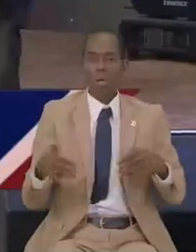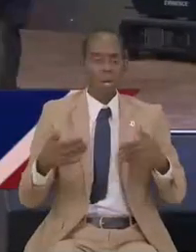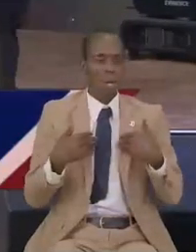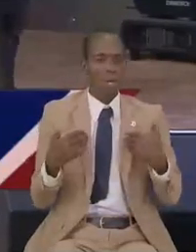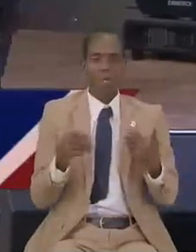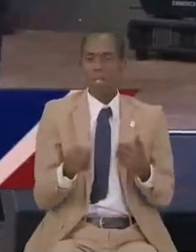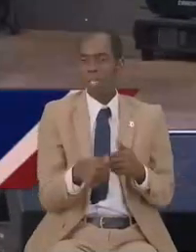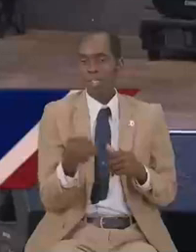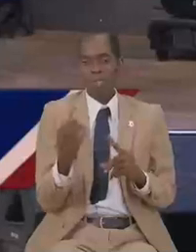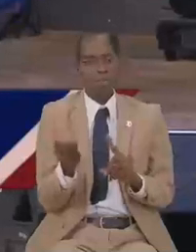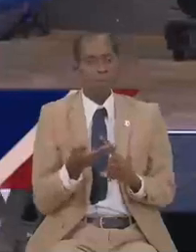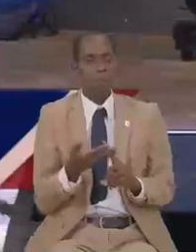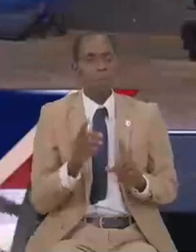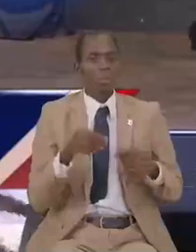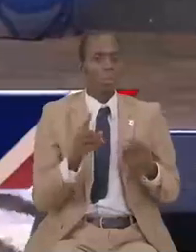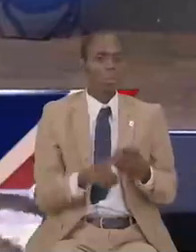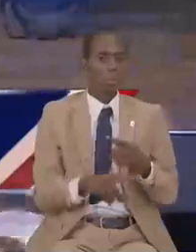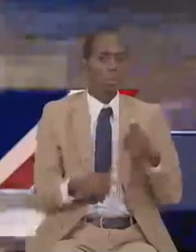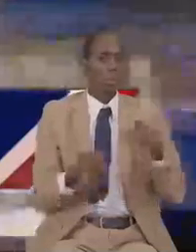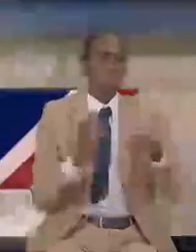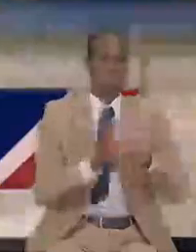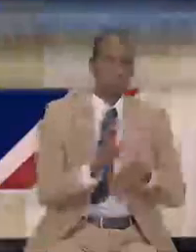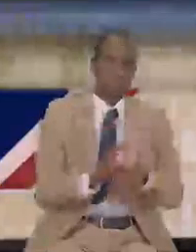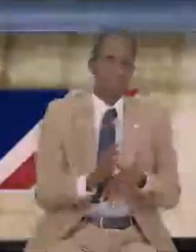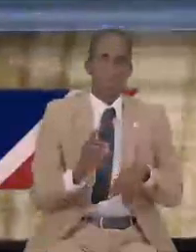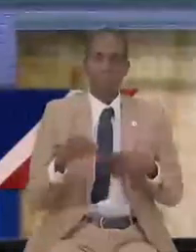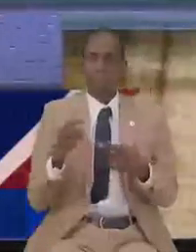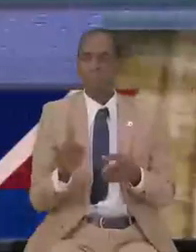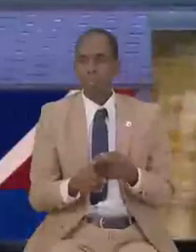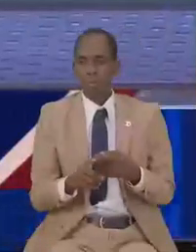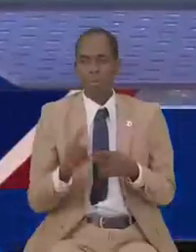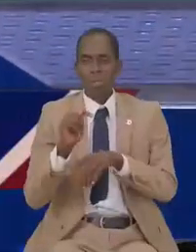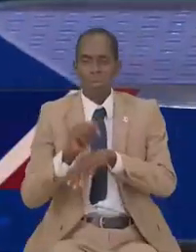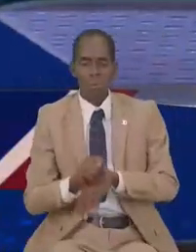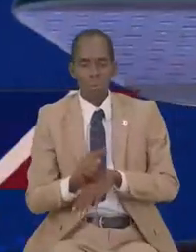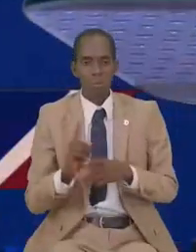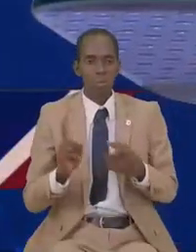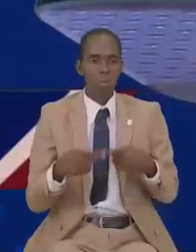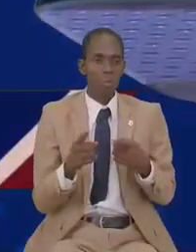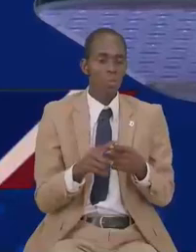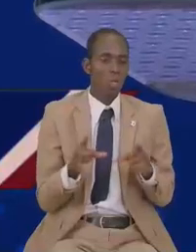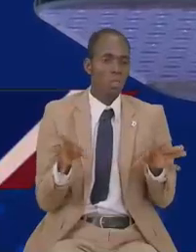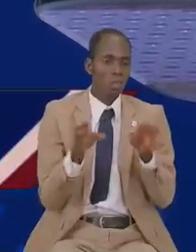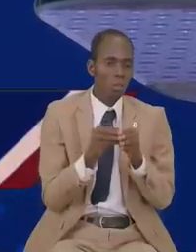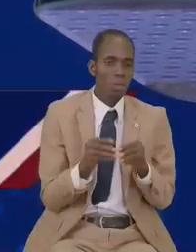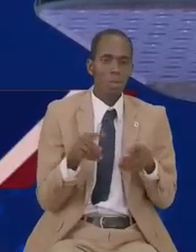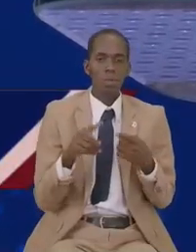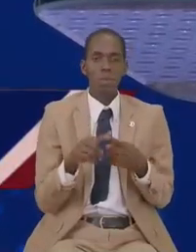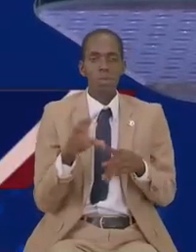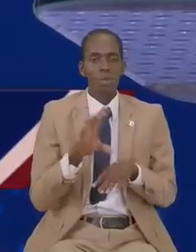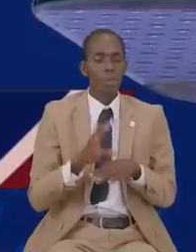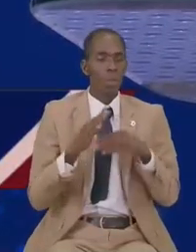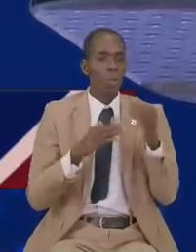Et ils vont à la synagogue, au sanctuaire, ils vont au temple, ils vont aux assemblées, ils vont à l'église.